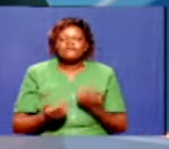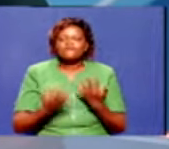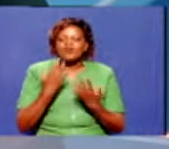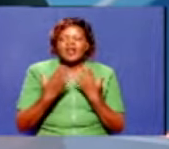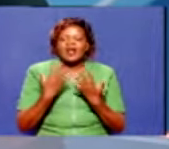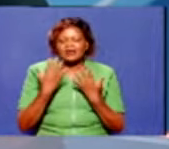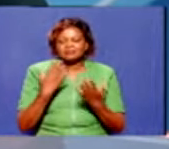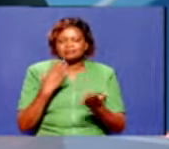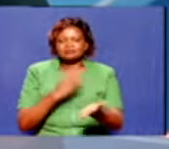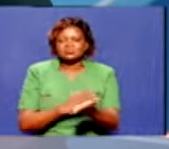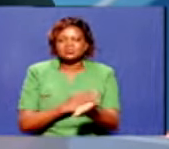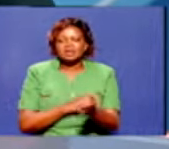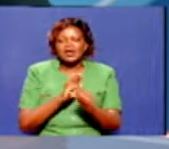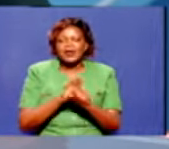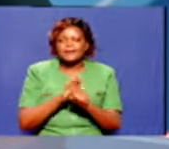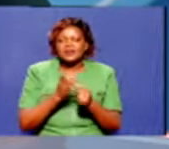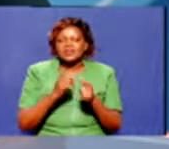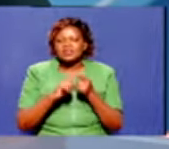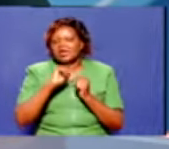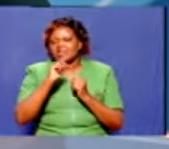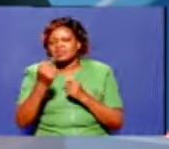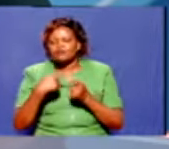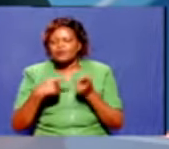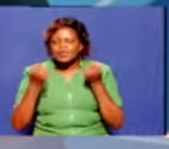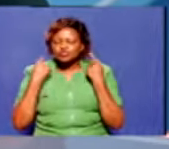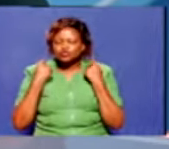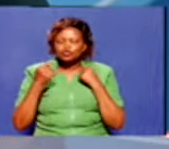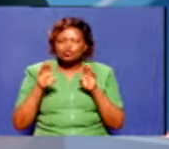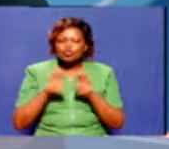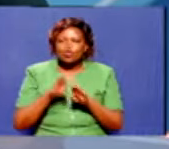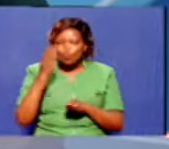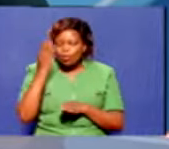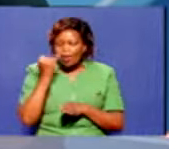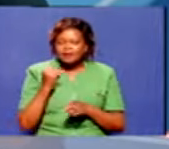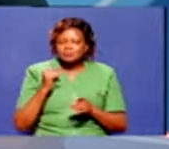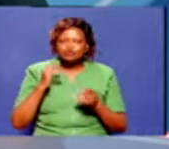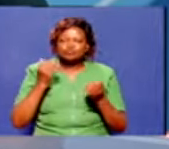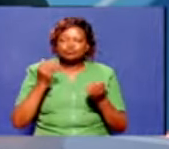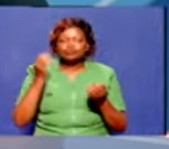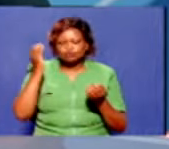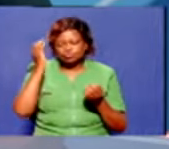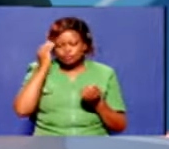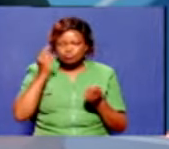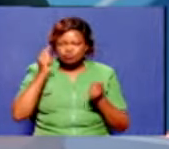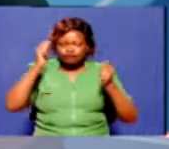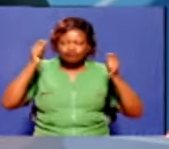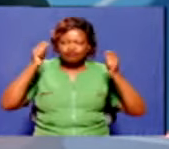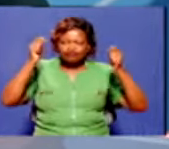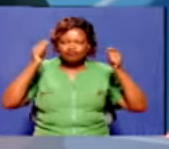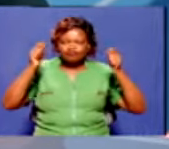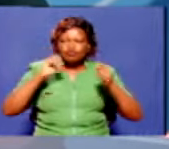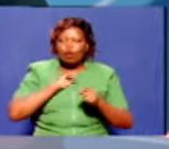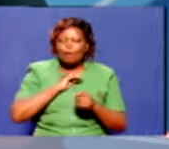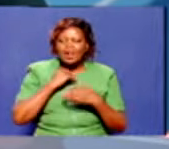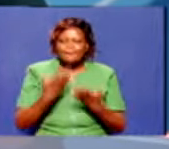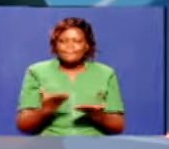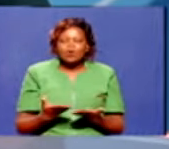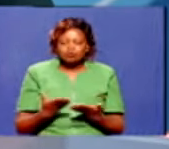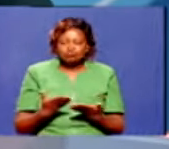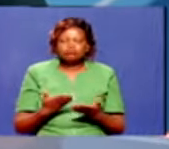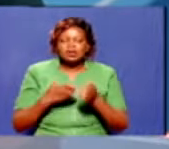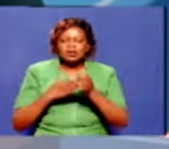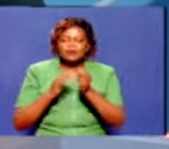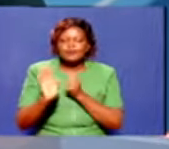huko shule ya upili ya Litein ikifungwa baada ya wanafunzi kuandamana kulalamikia usimamizi wake. Na kama Zainab Said